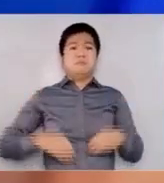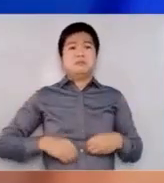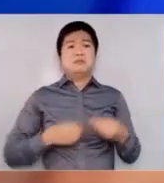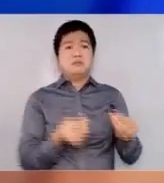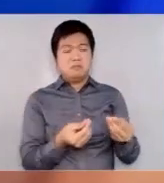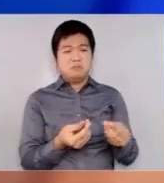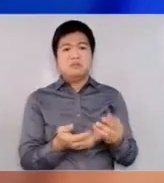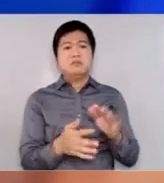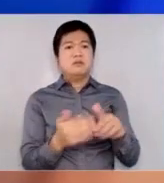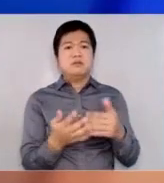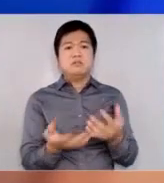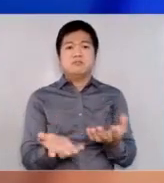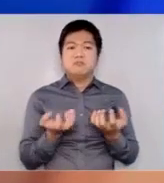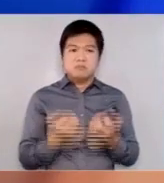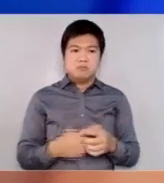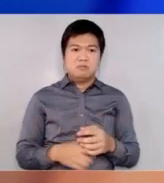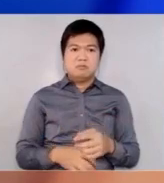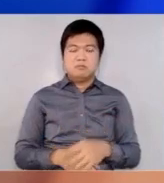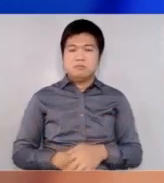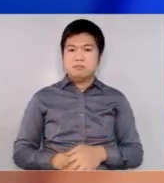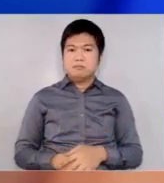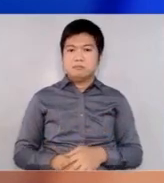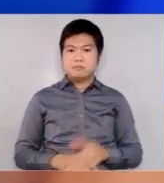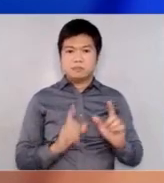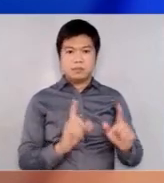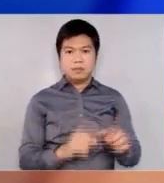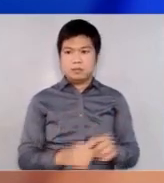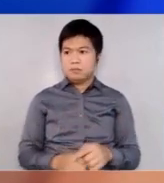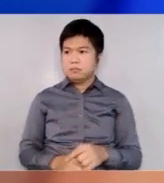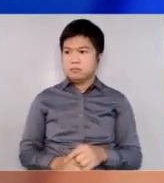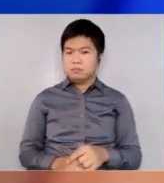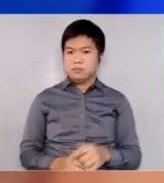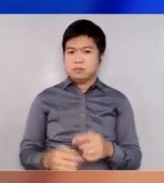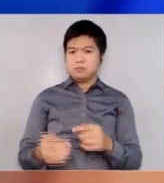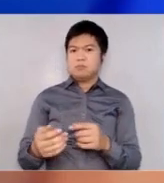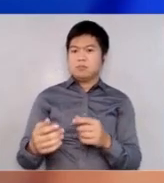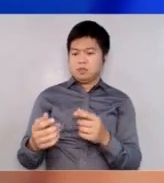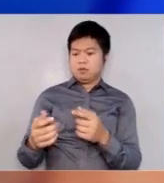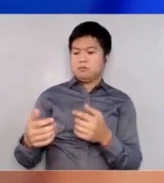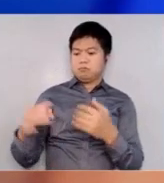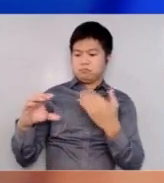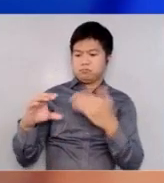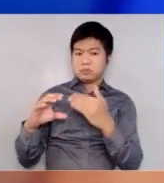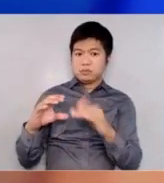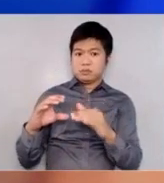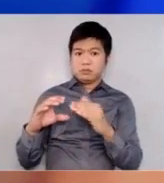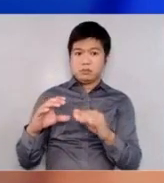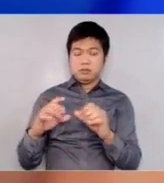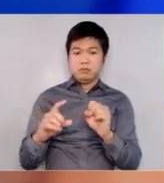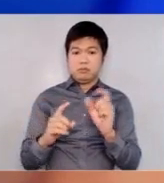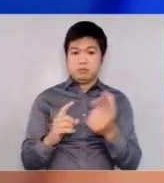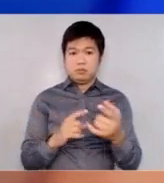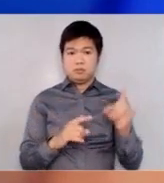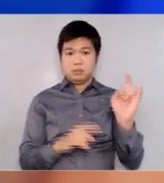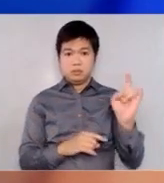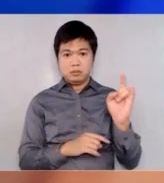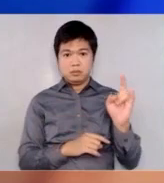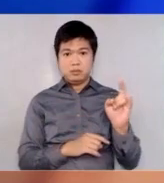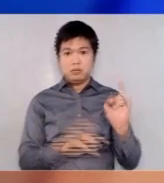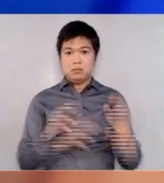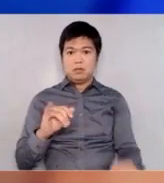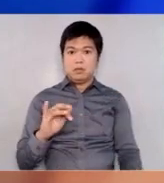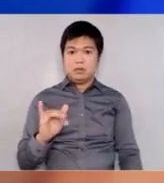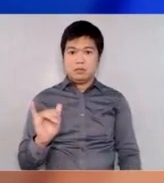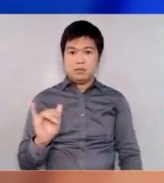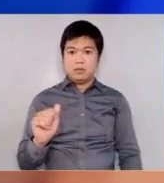ni Jenny, bagong insidente, nakachat nila sa social media ang isang alias Mary Ann de la Cruz. Dahil babae rin ang kausap, madali